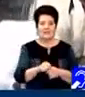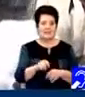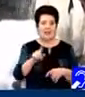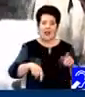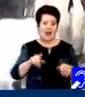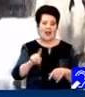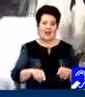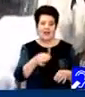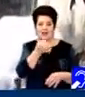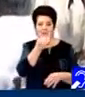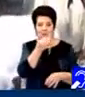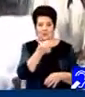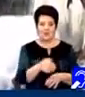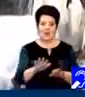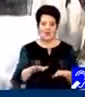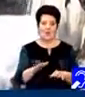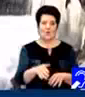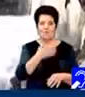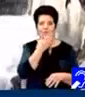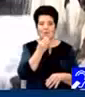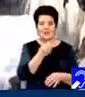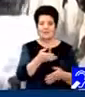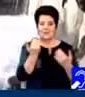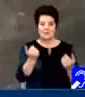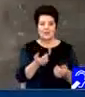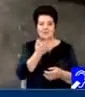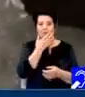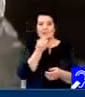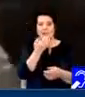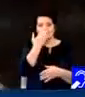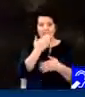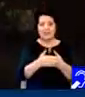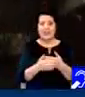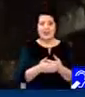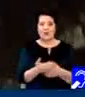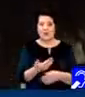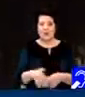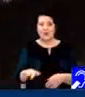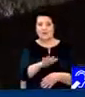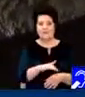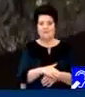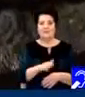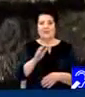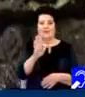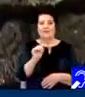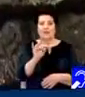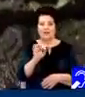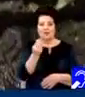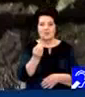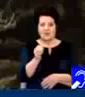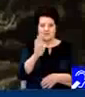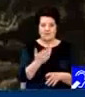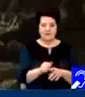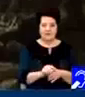De multe ori mergem departe să vedem locuri frumoase și nu vedem frumusețile de lângă noi. Cascada pietrelor susurătoare din Vârșag este o frumusețe